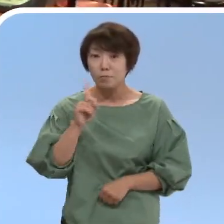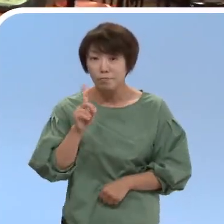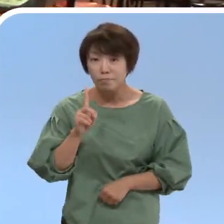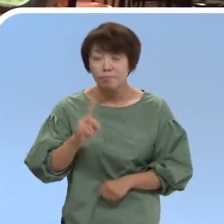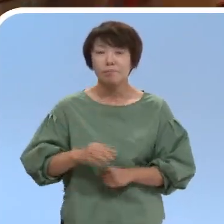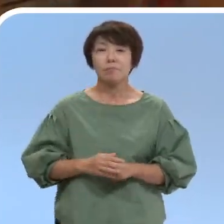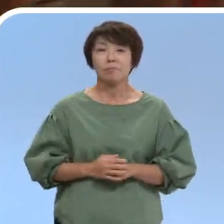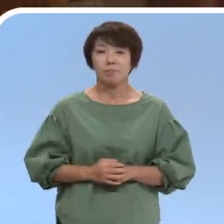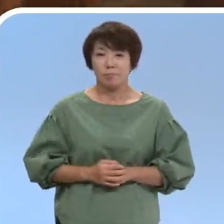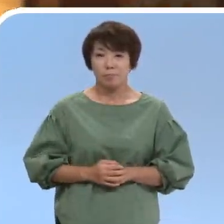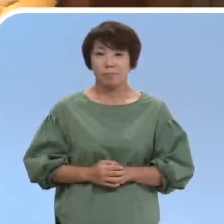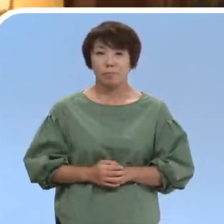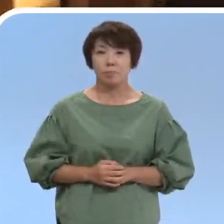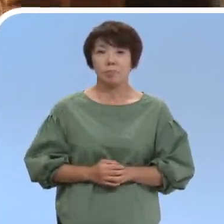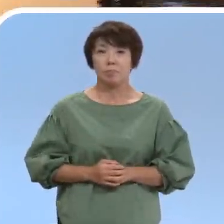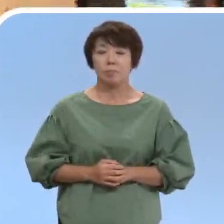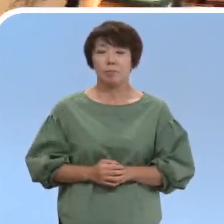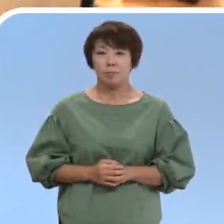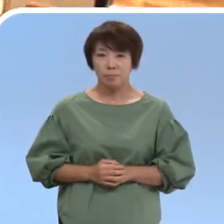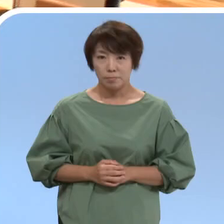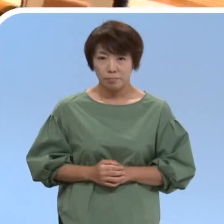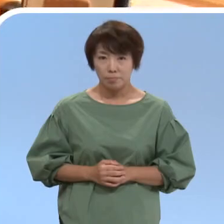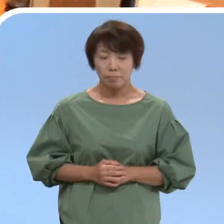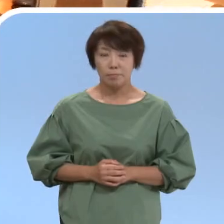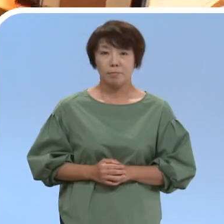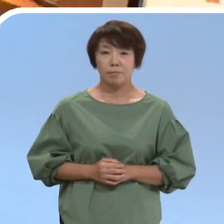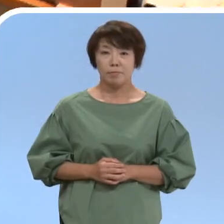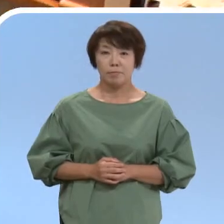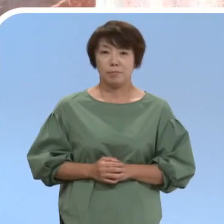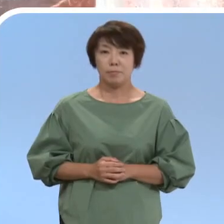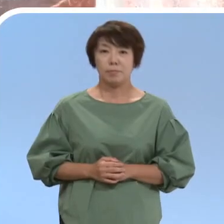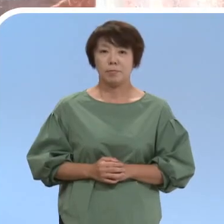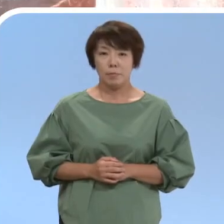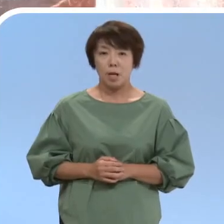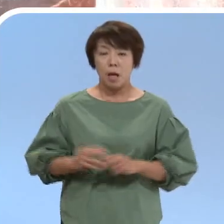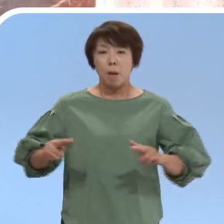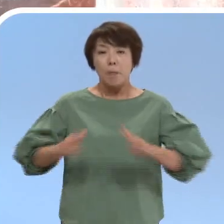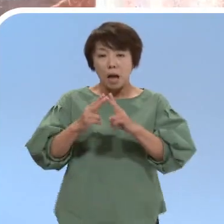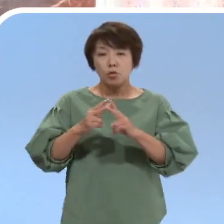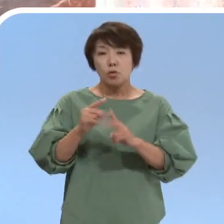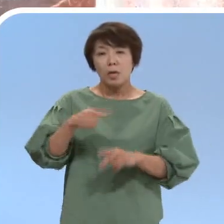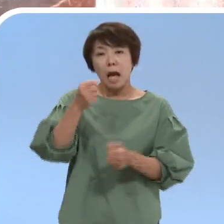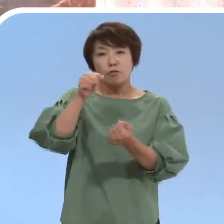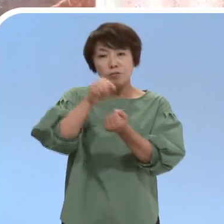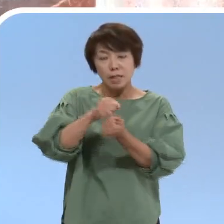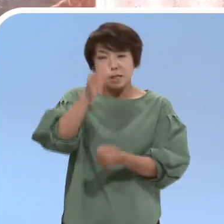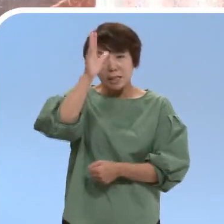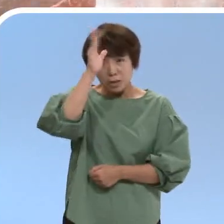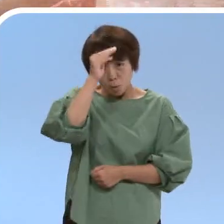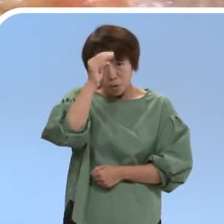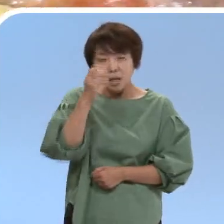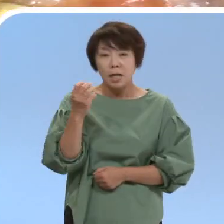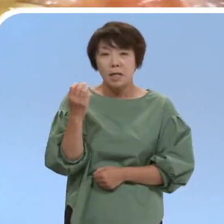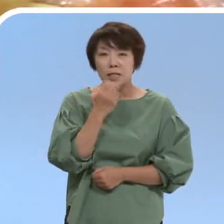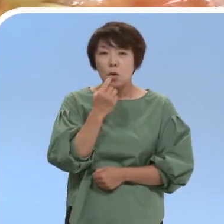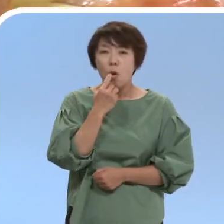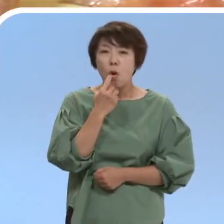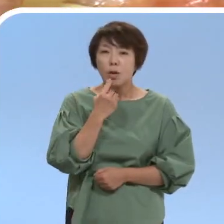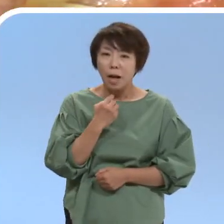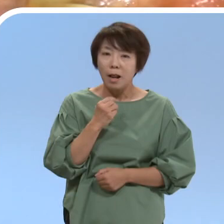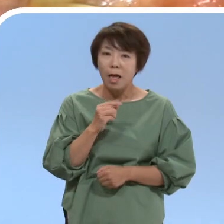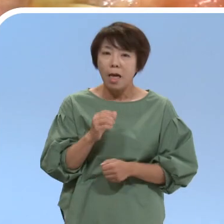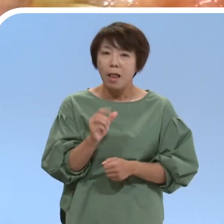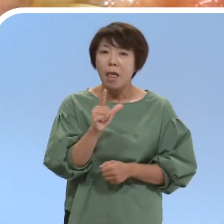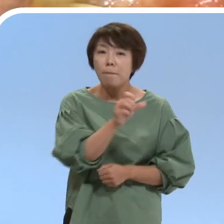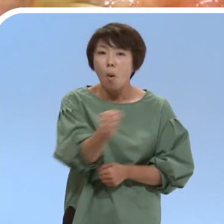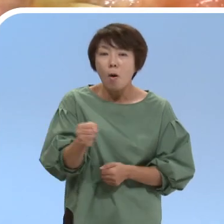は 来ました。 お待たせいたしました。わー、晩秋百日鶏の塩だれレモンです。さっぱ